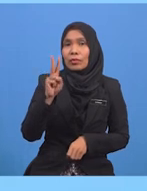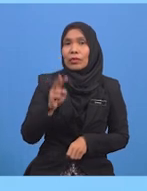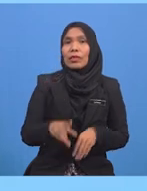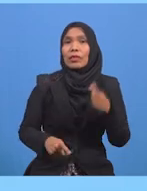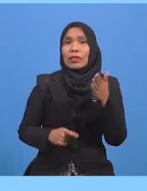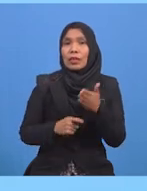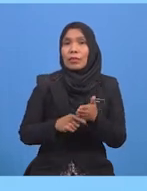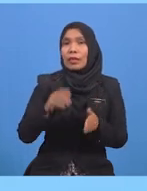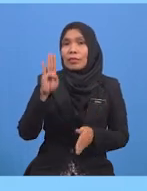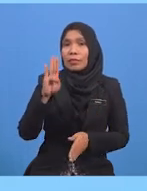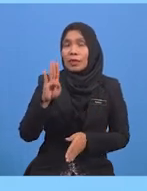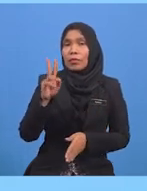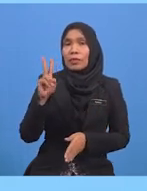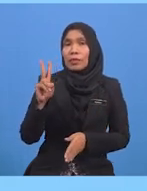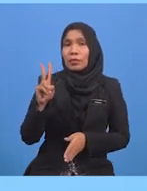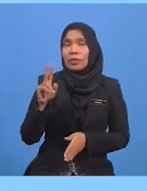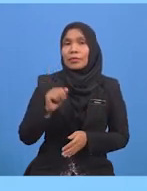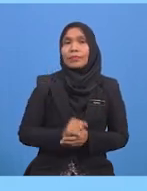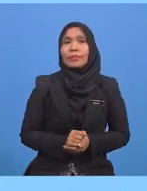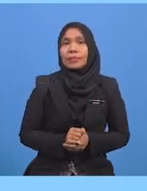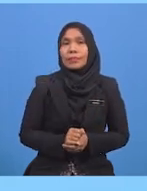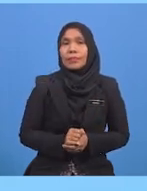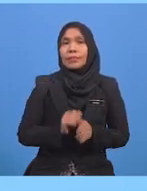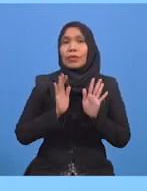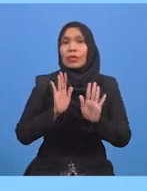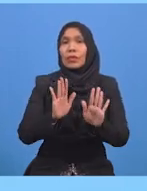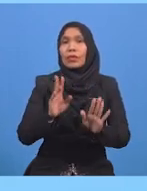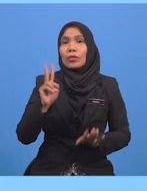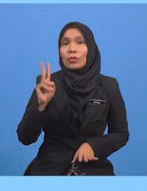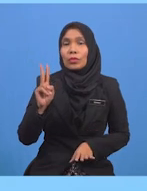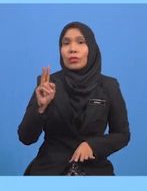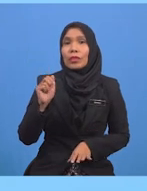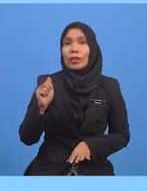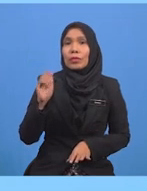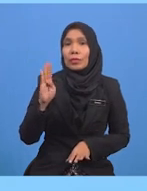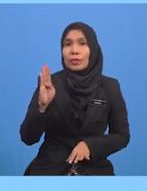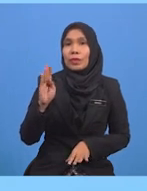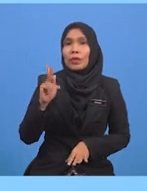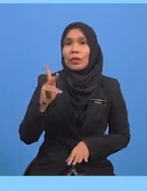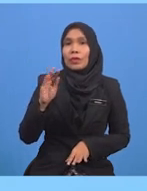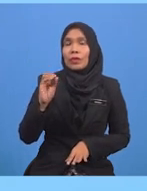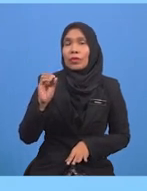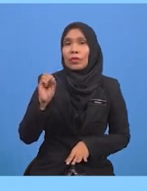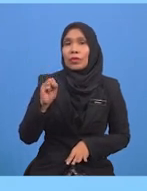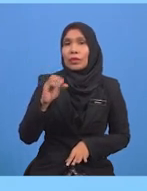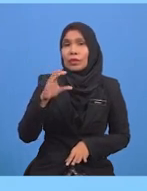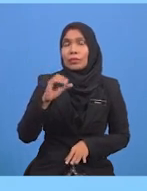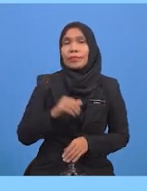2 tambah B kuasa 2 tolak 2AB cos